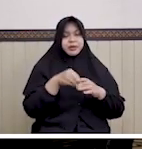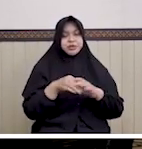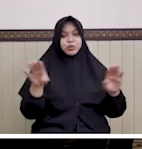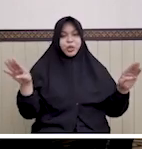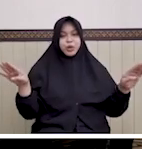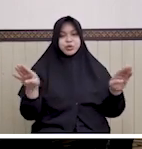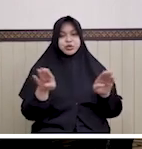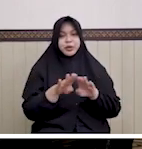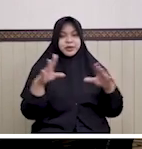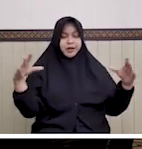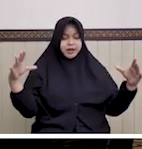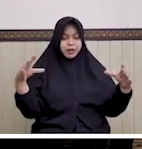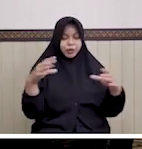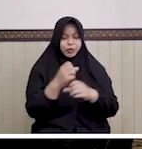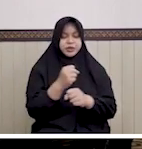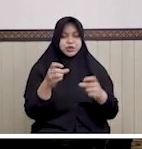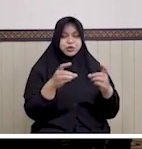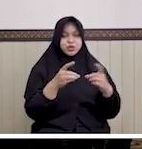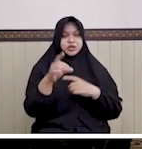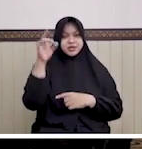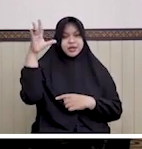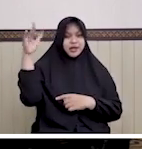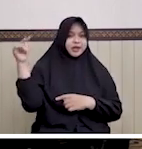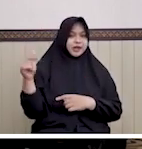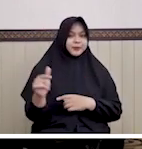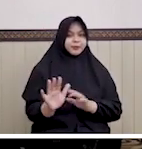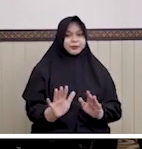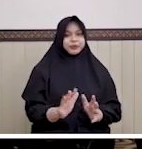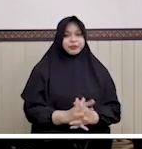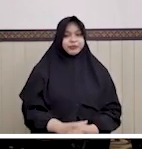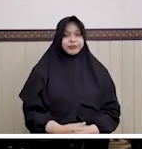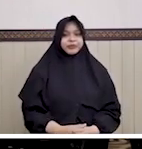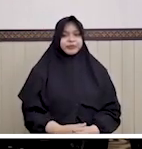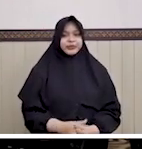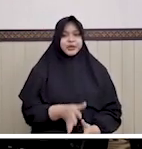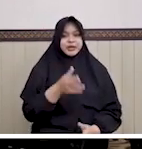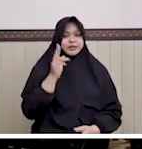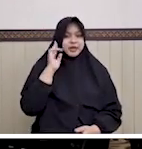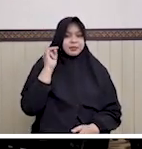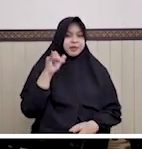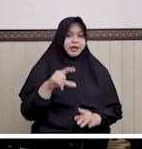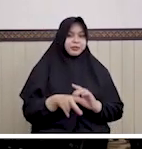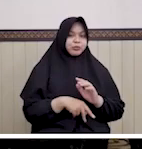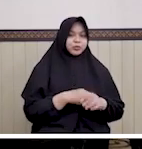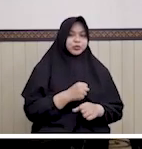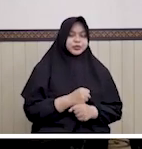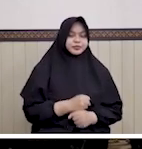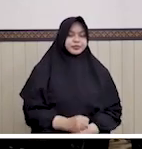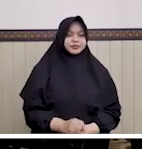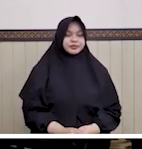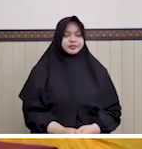ya Eh merangsang diskusi kita bisa hari ini silahkan baik Um